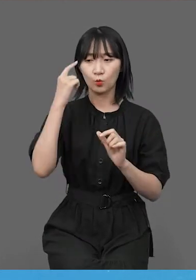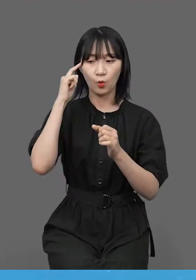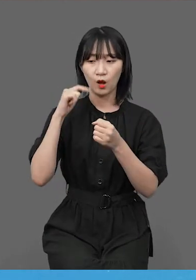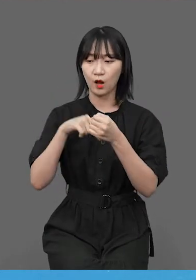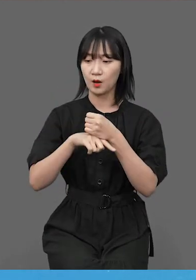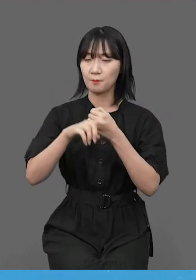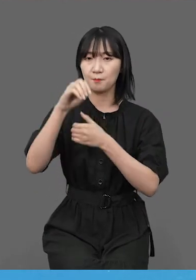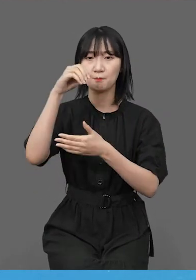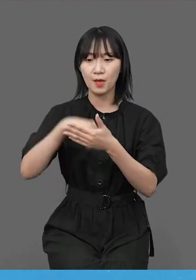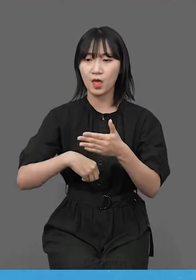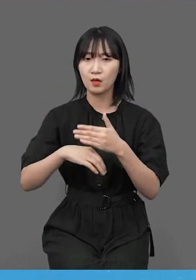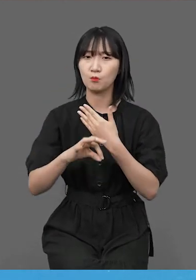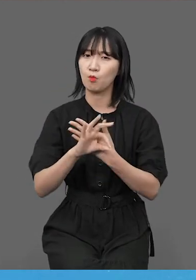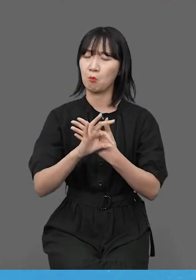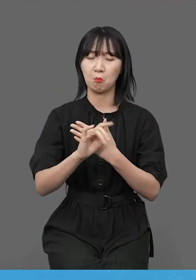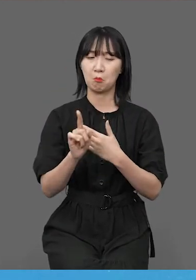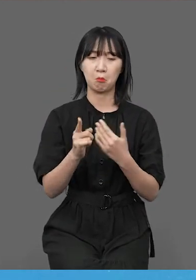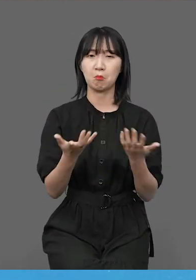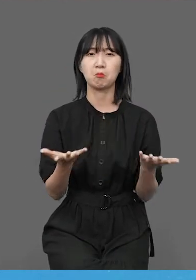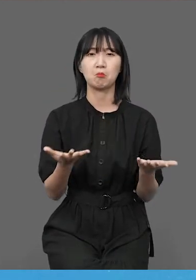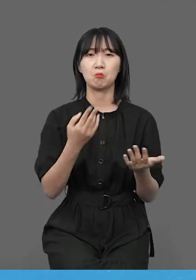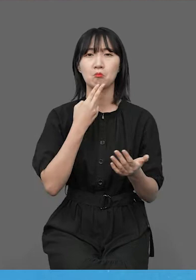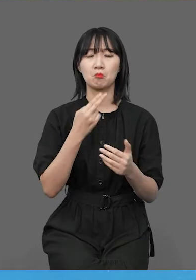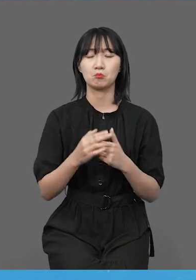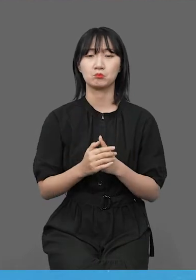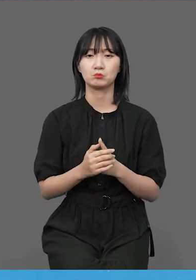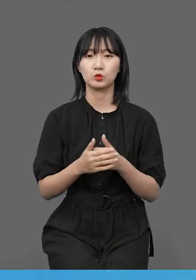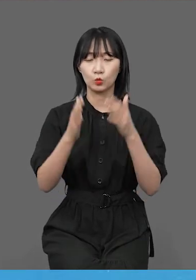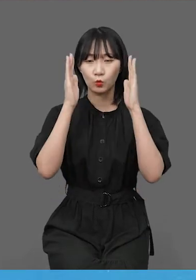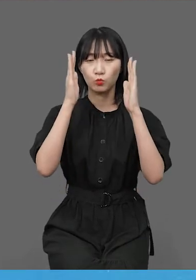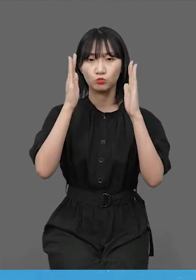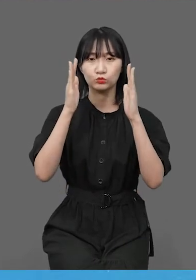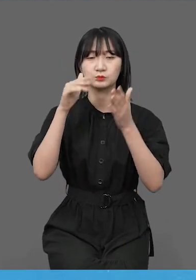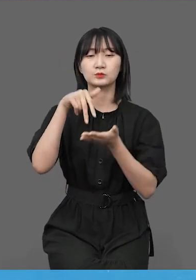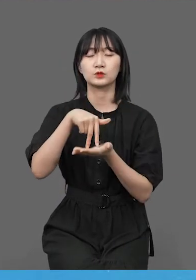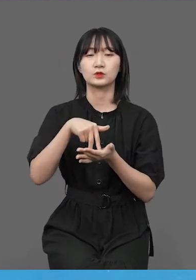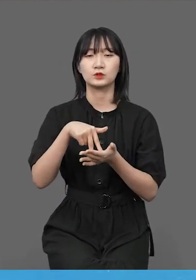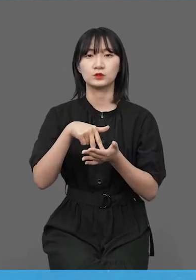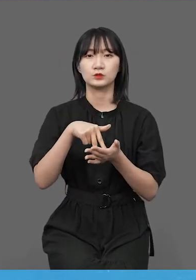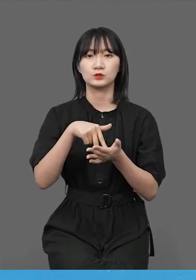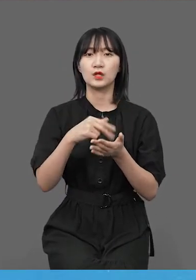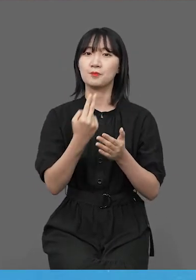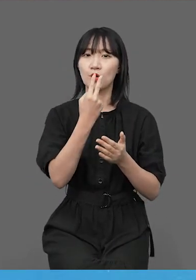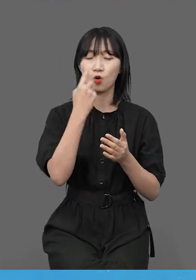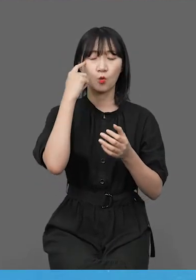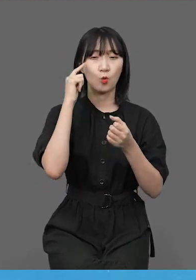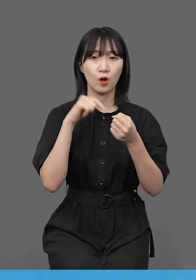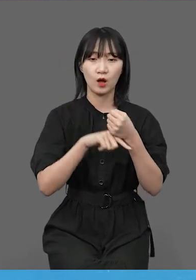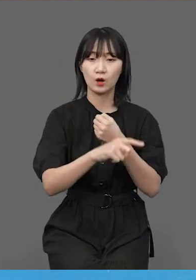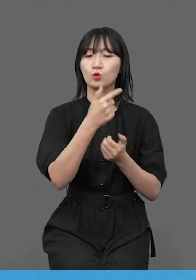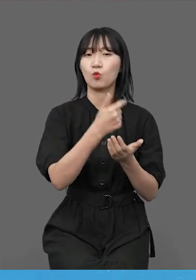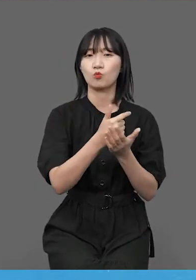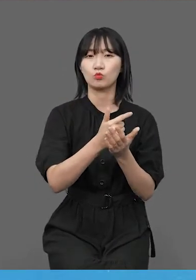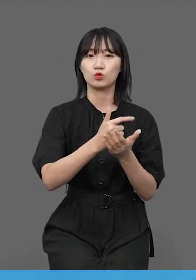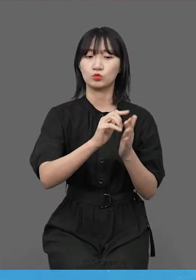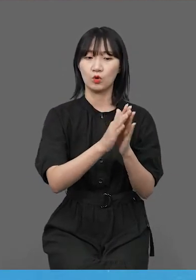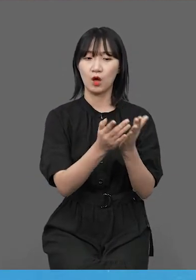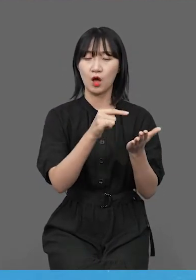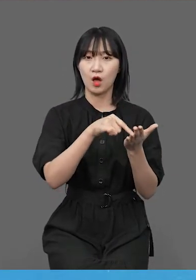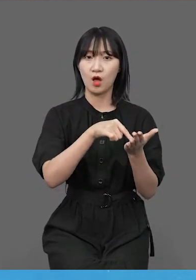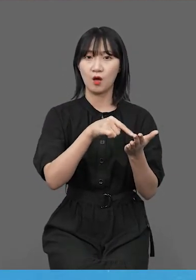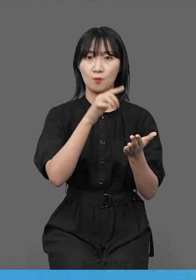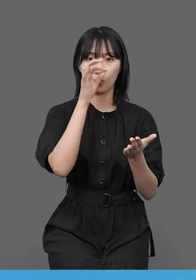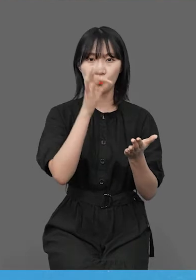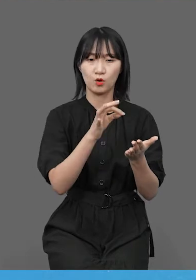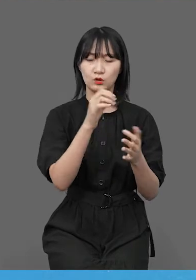않습니까? 과학을 공부하는 사람으로서 제가 공부하는 생명과학 뭐 교과서나 뭐 논문들을 보면은 종종